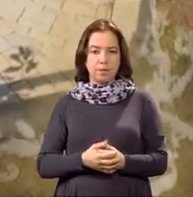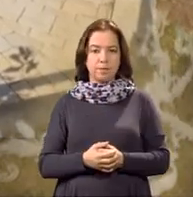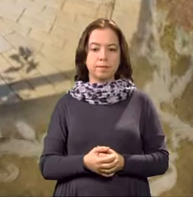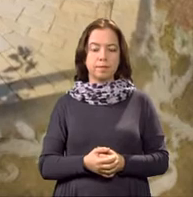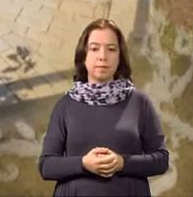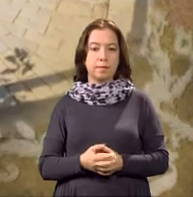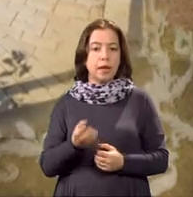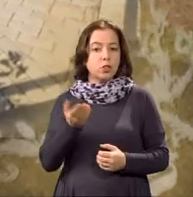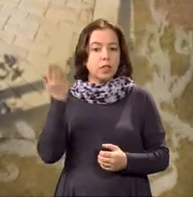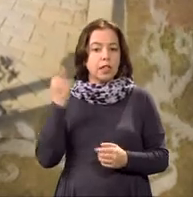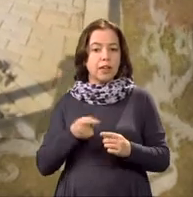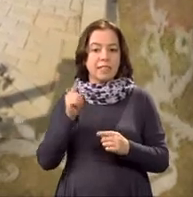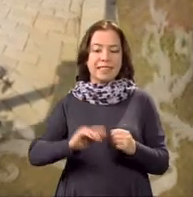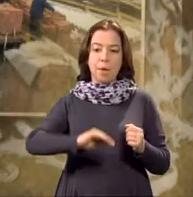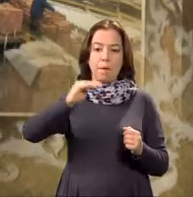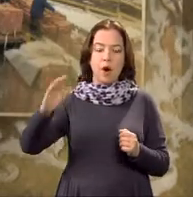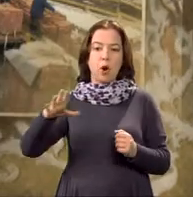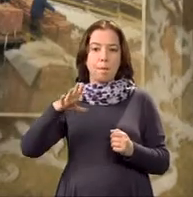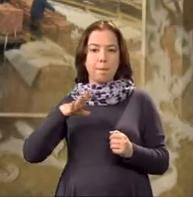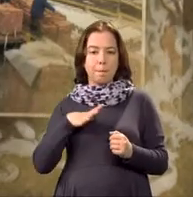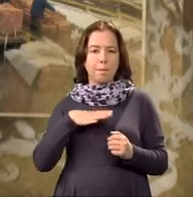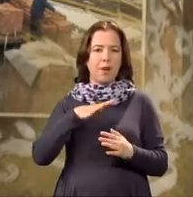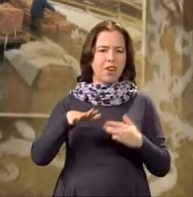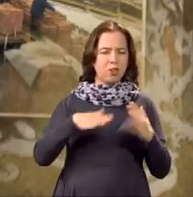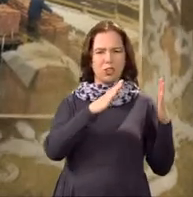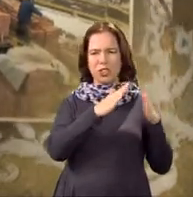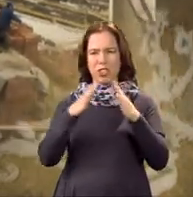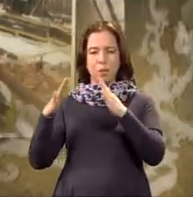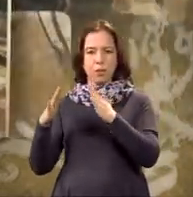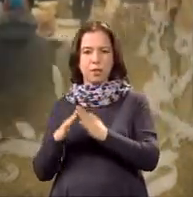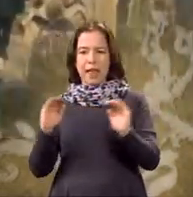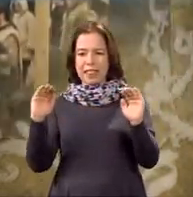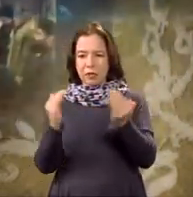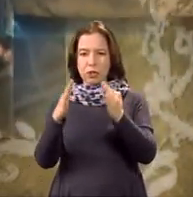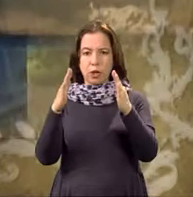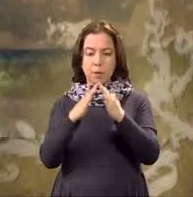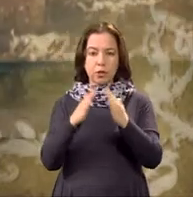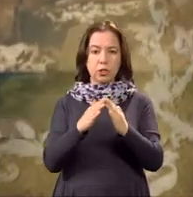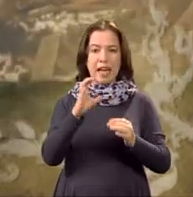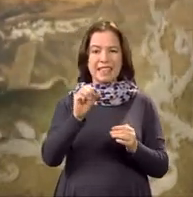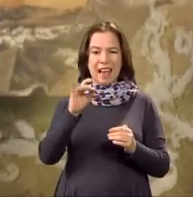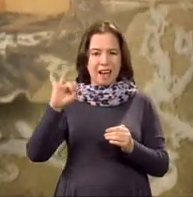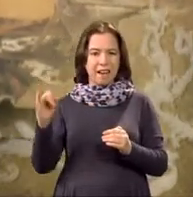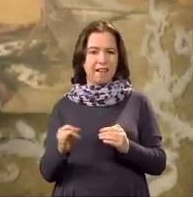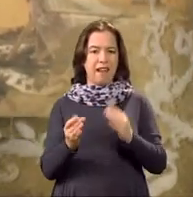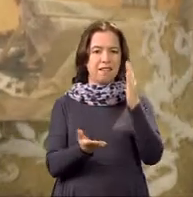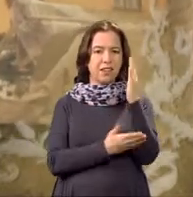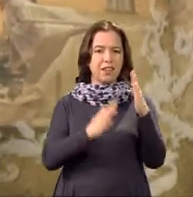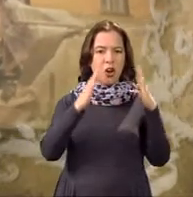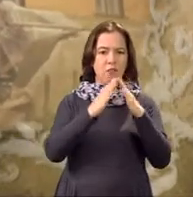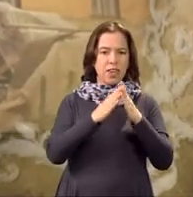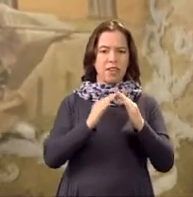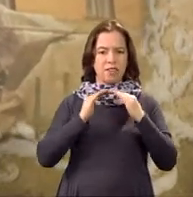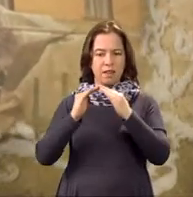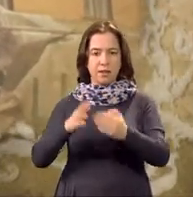Ще зовсім недавно цей пагорб був хаотично забудований невеличкими будиночками з сараями та дровітнями. І